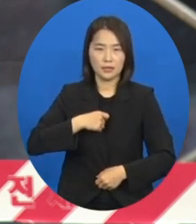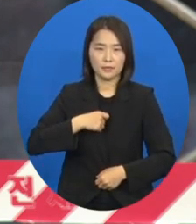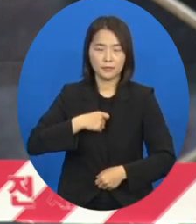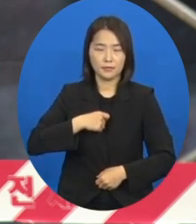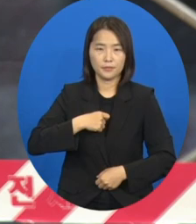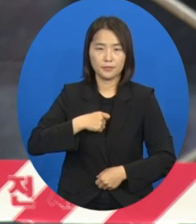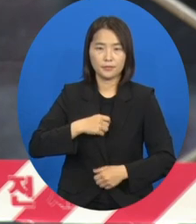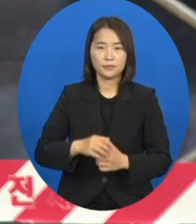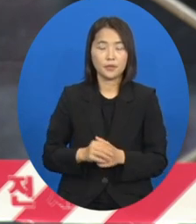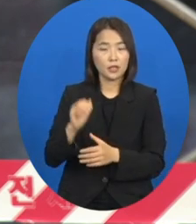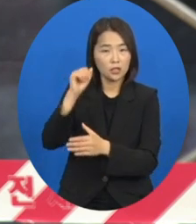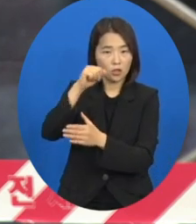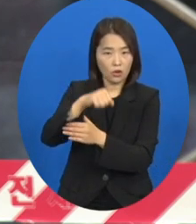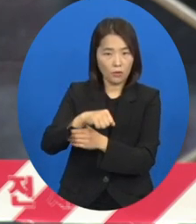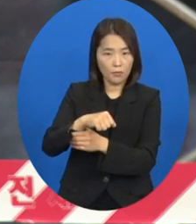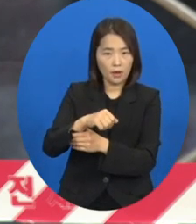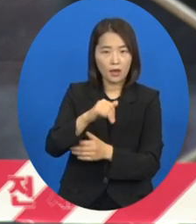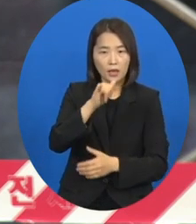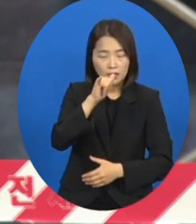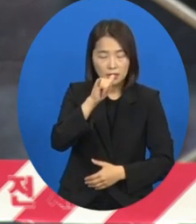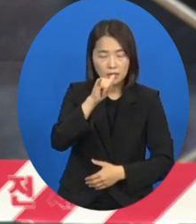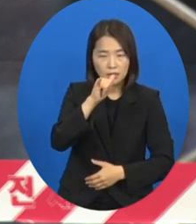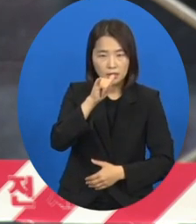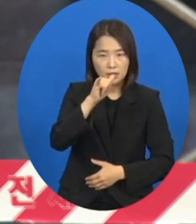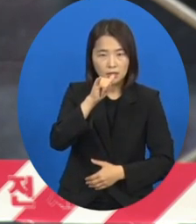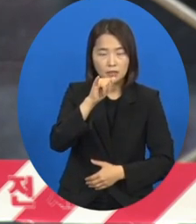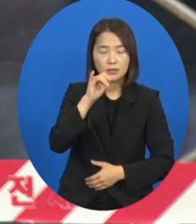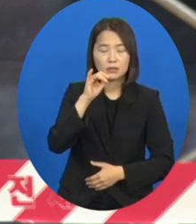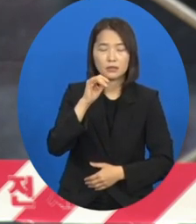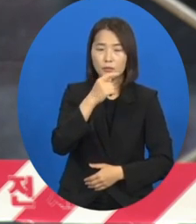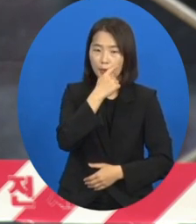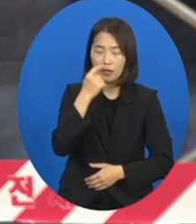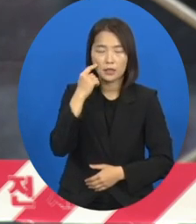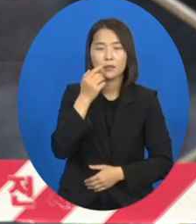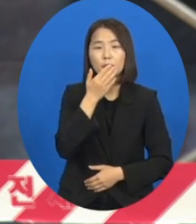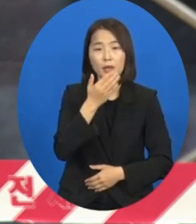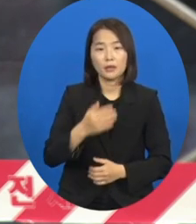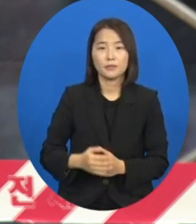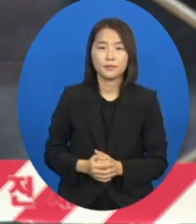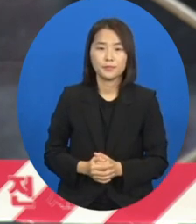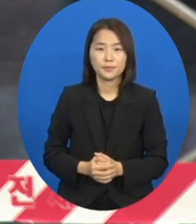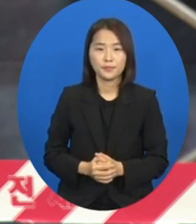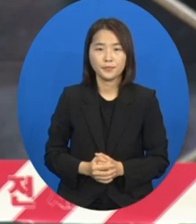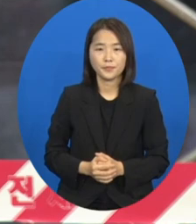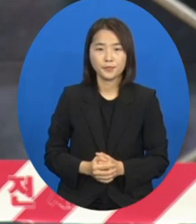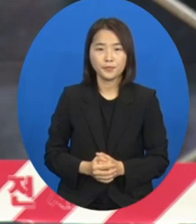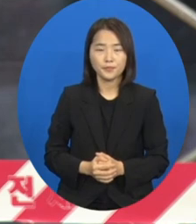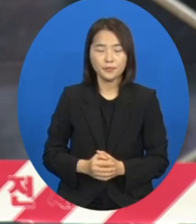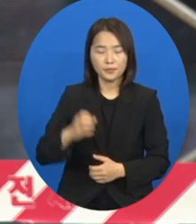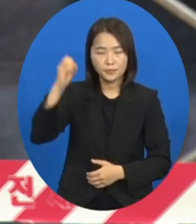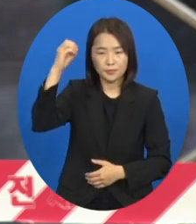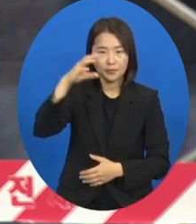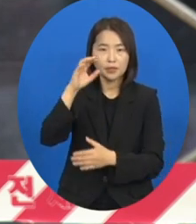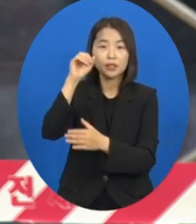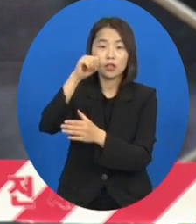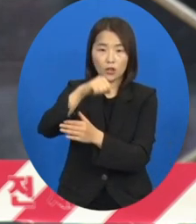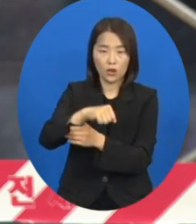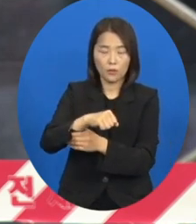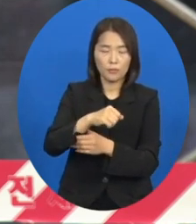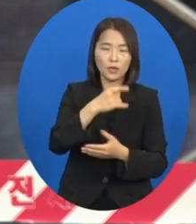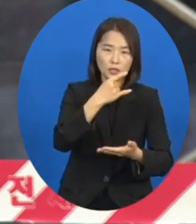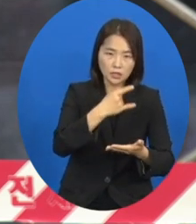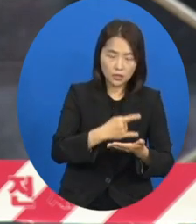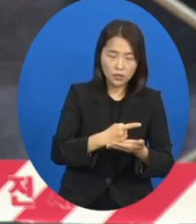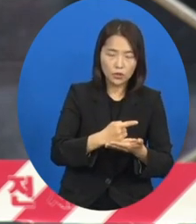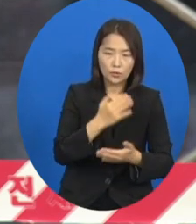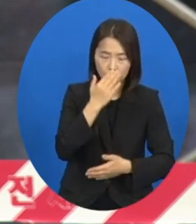진실함이라는 열매가 맺어져 있는가를 보면 알 수 있다라고 하는 것입니다. 빛의 열매인 의로움과